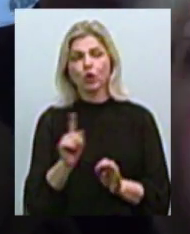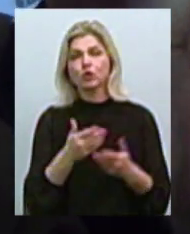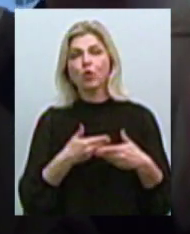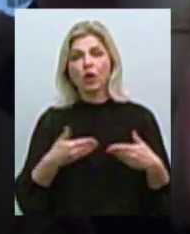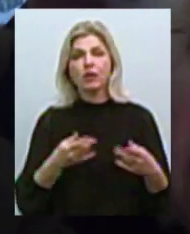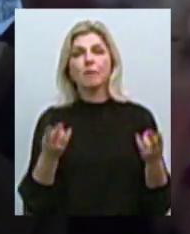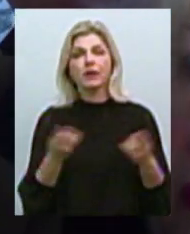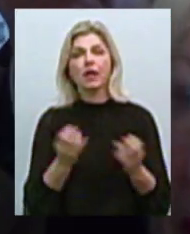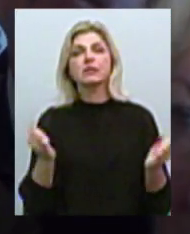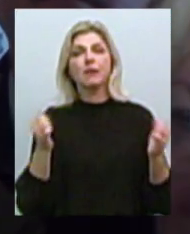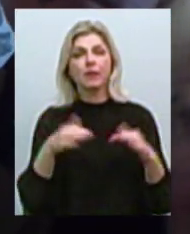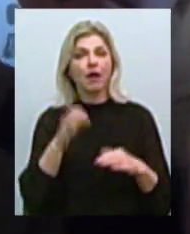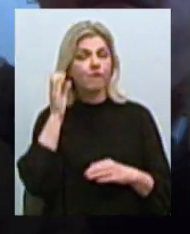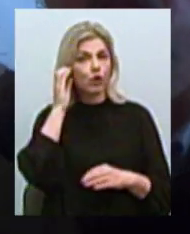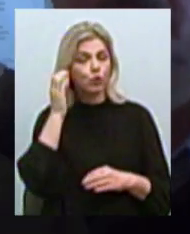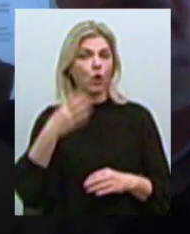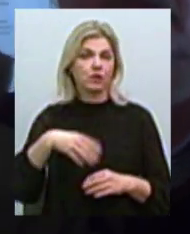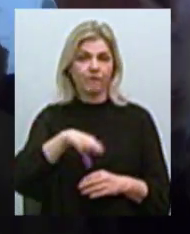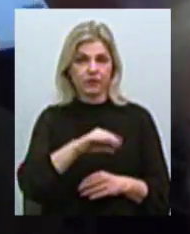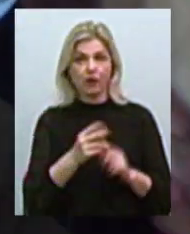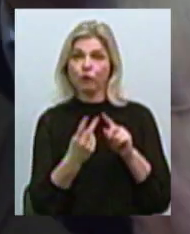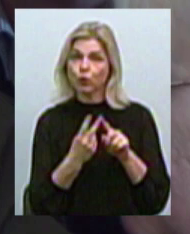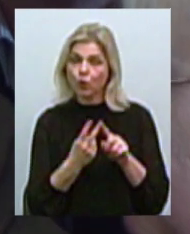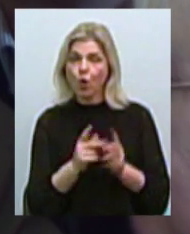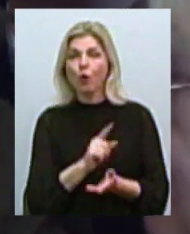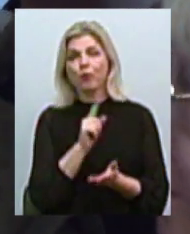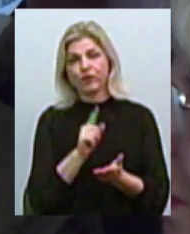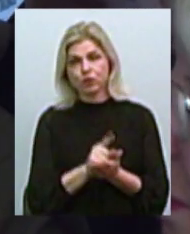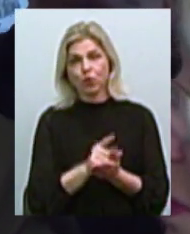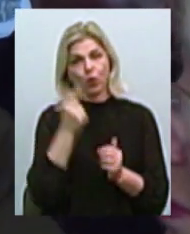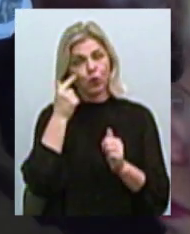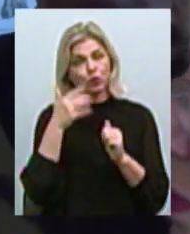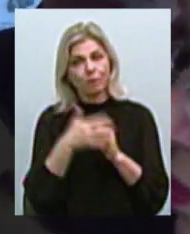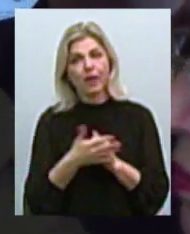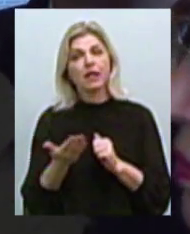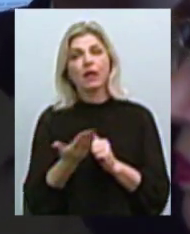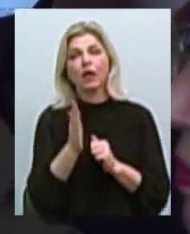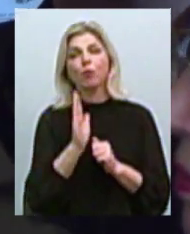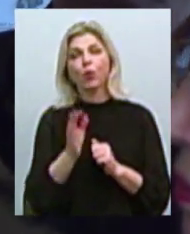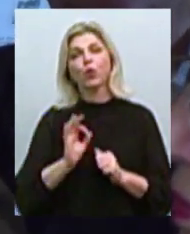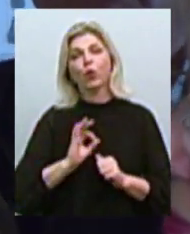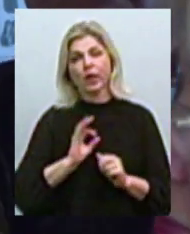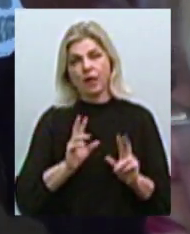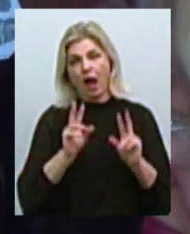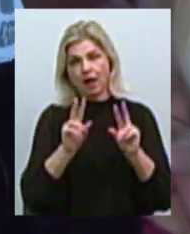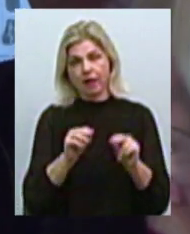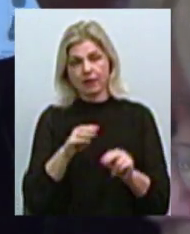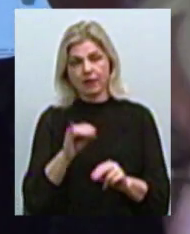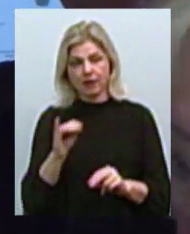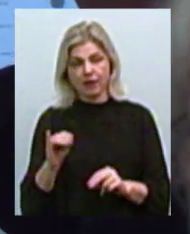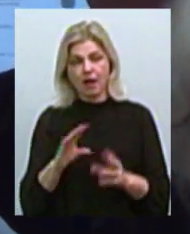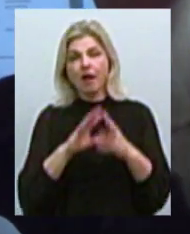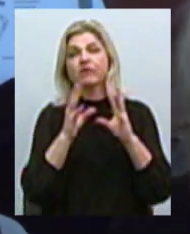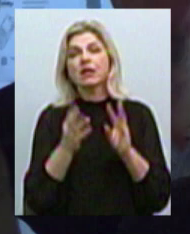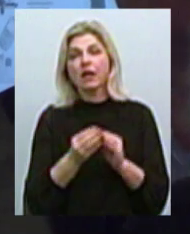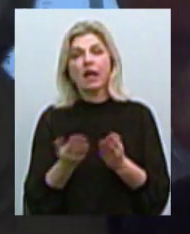потрібно зібратись, вислухати всіх, друге. Обов'язково розуміти, які будуть юридичні гарантії. От взагалі,